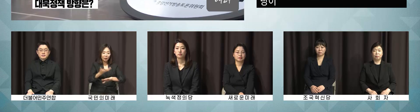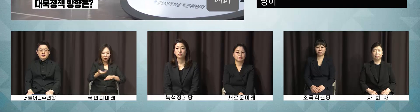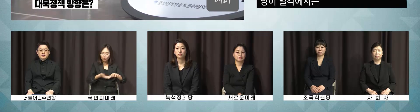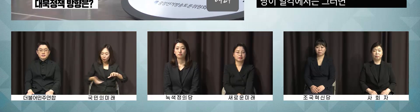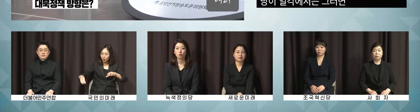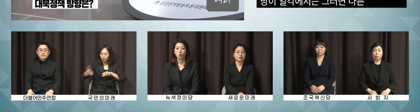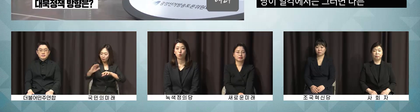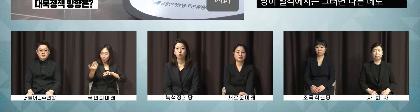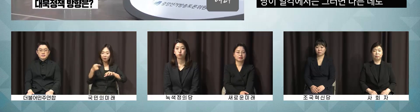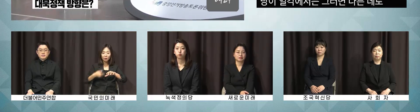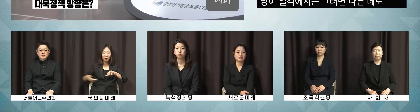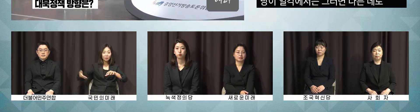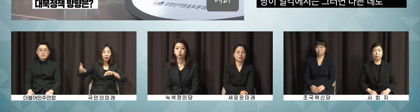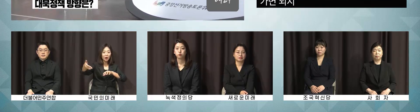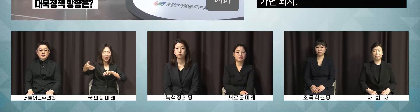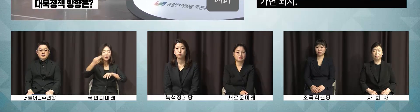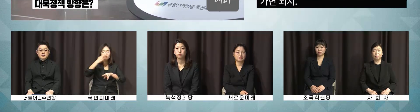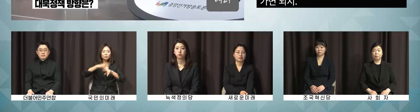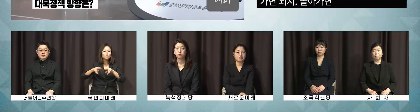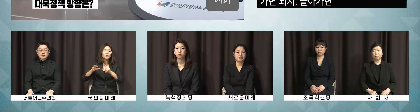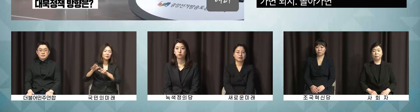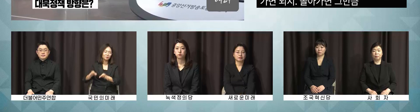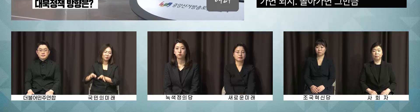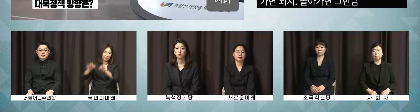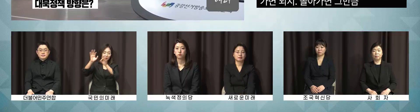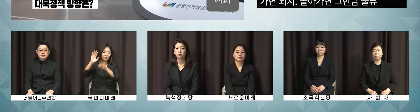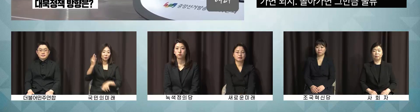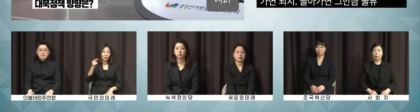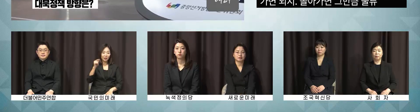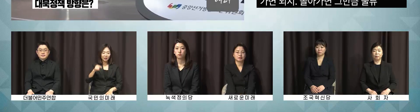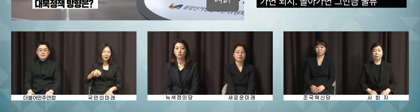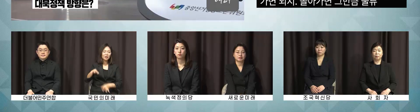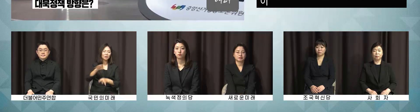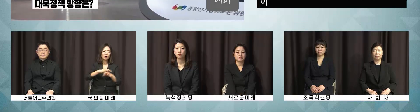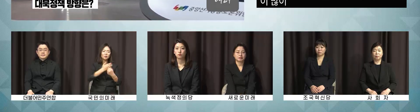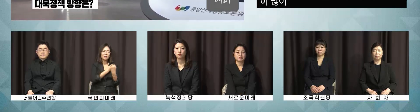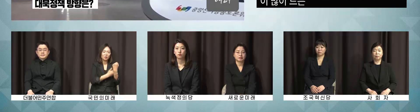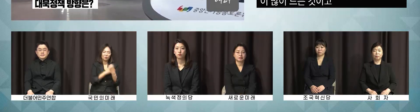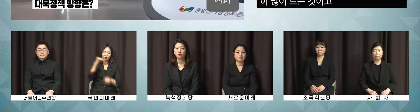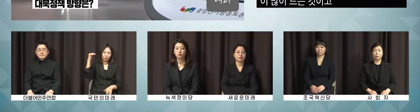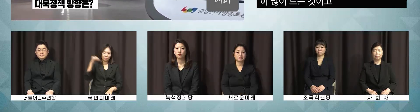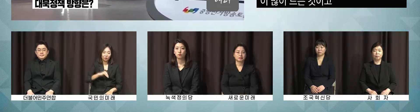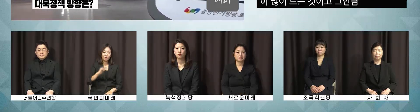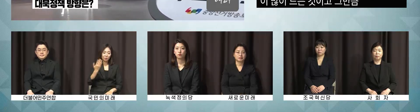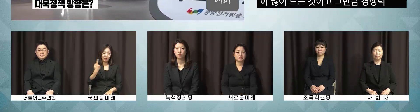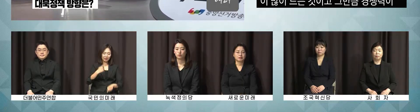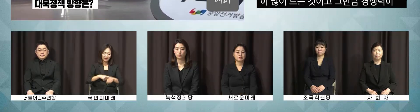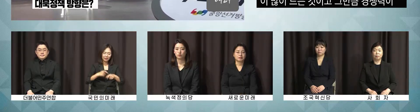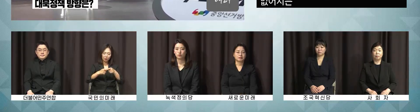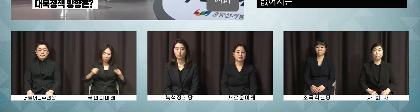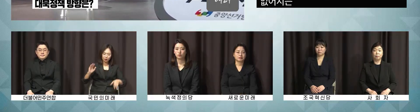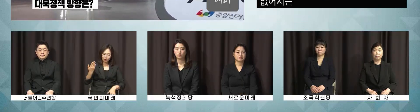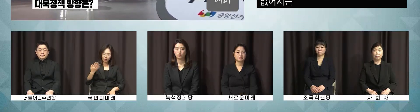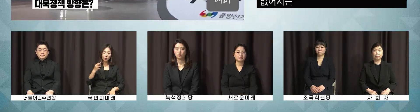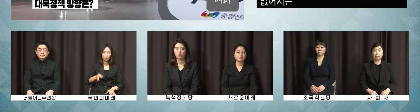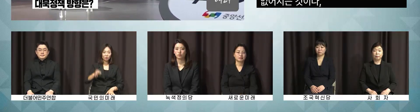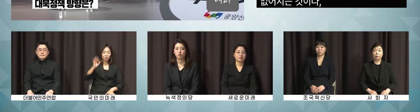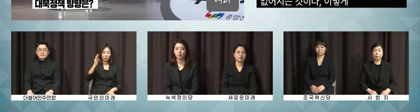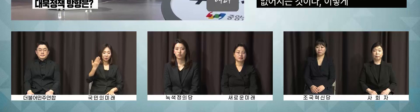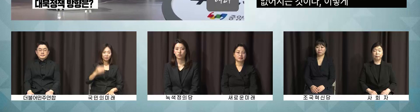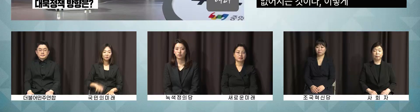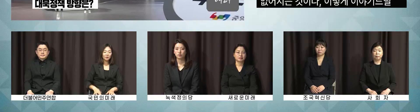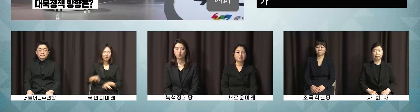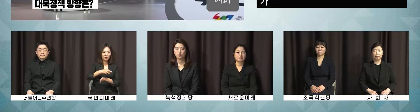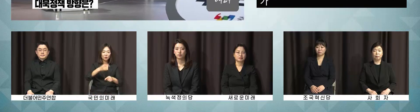돌아가면 되지. 돌아가면 그만큼 물류 비용이 많이 드는 것이고 그만큼 경쟁력이 없어지는 것이다. 이렇게 얘기 드릴 수가 있습니다.